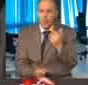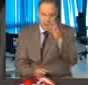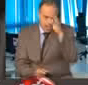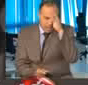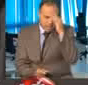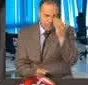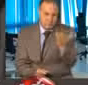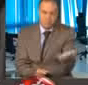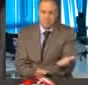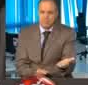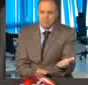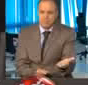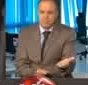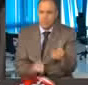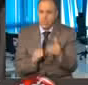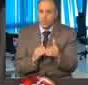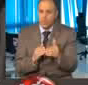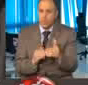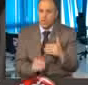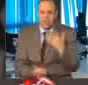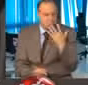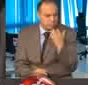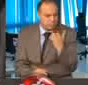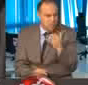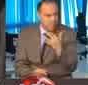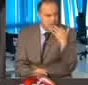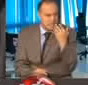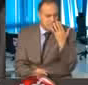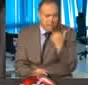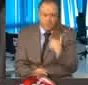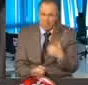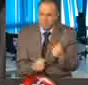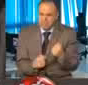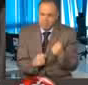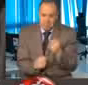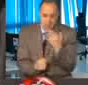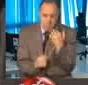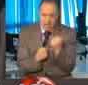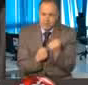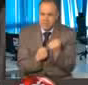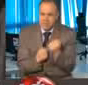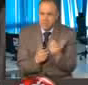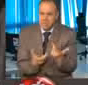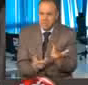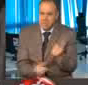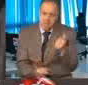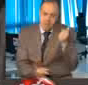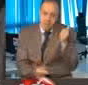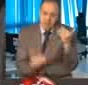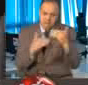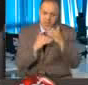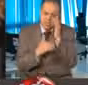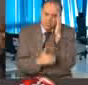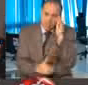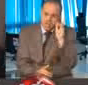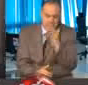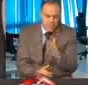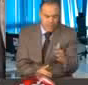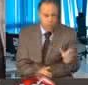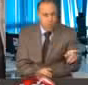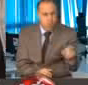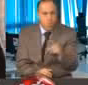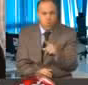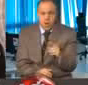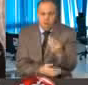الحبيب، وهنا كتنا البرد، برد جدا جدا برد. البارح والله الليل ما نملا لا أطفالنا، وعندي